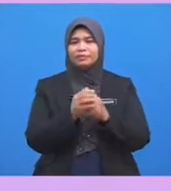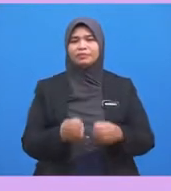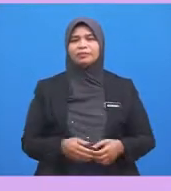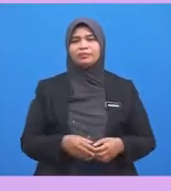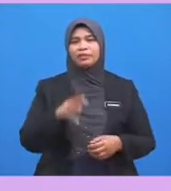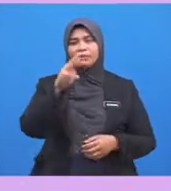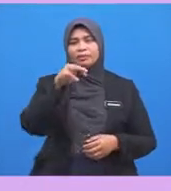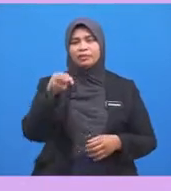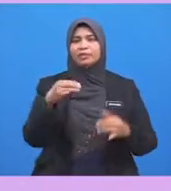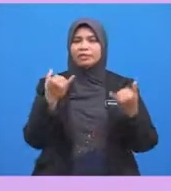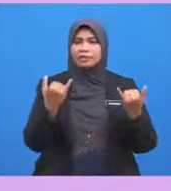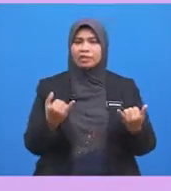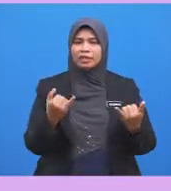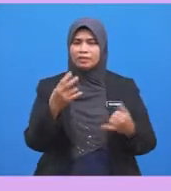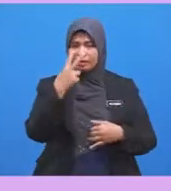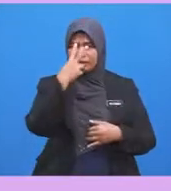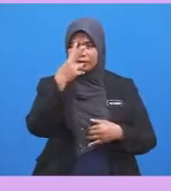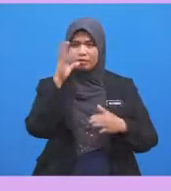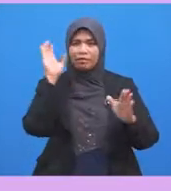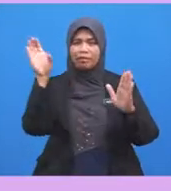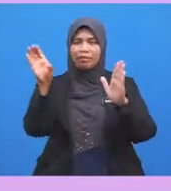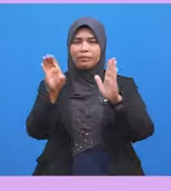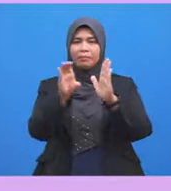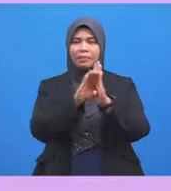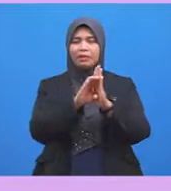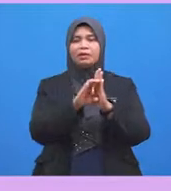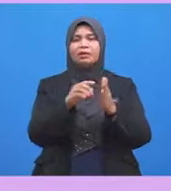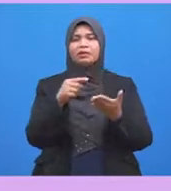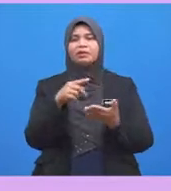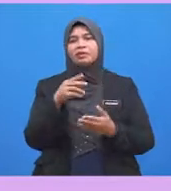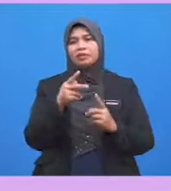Murid-murid, sekarang lihat gambar dan situasi.